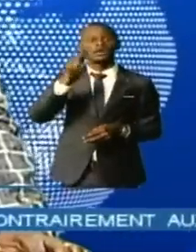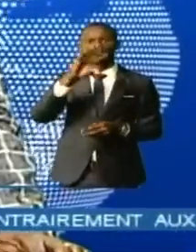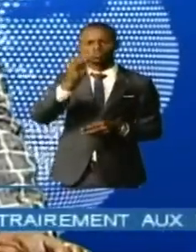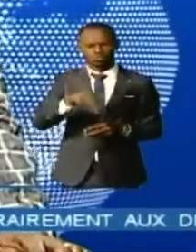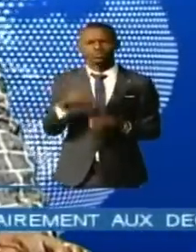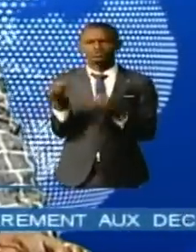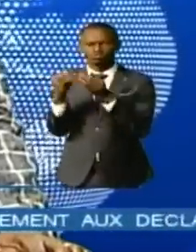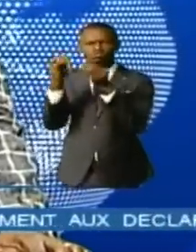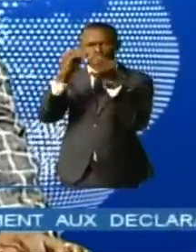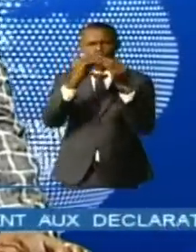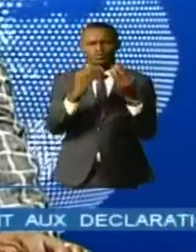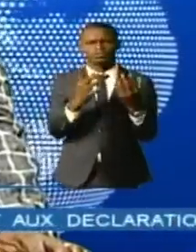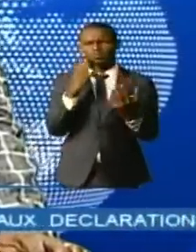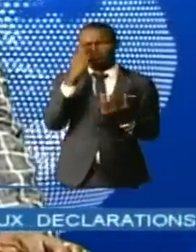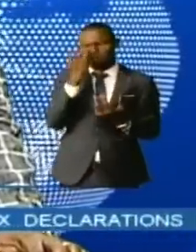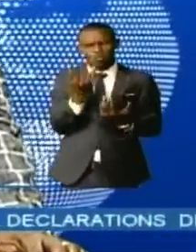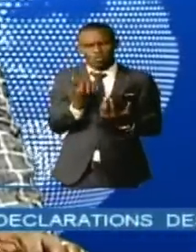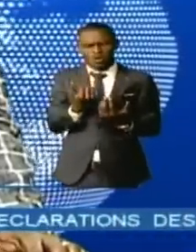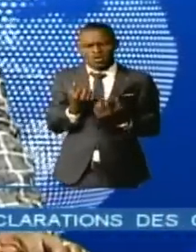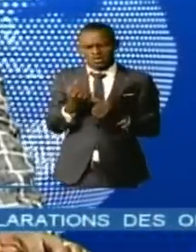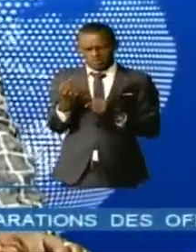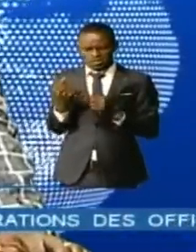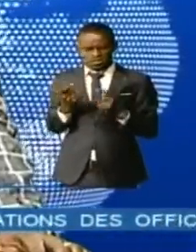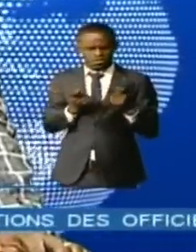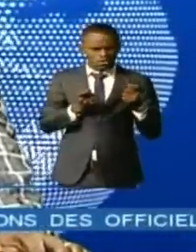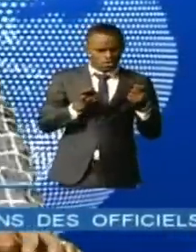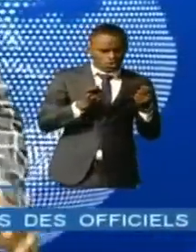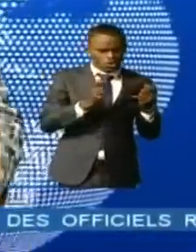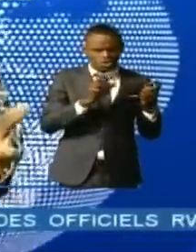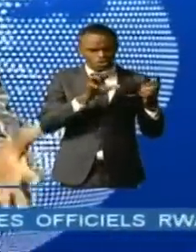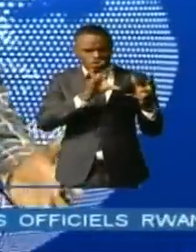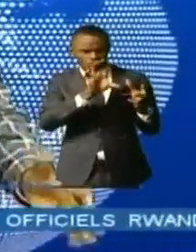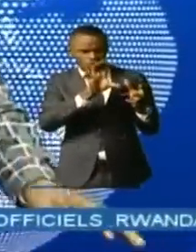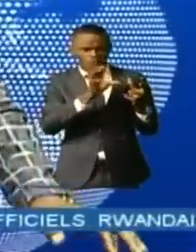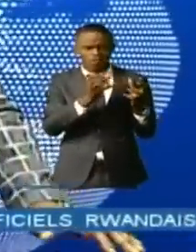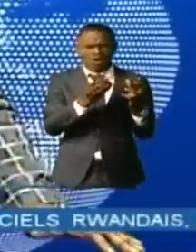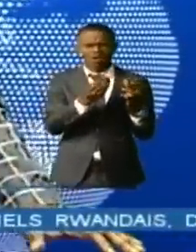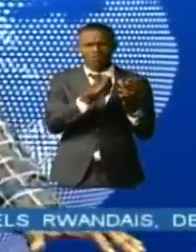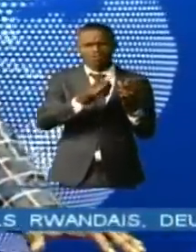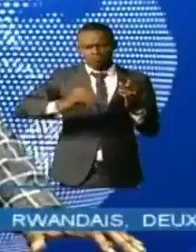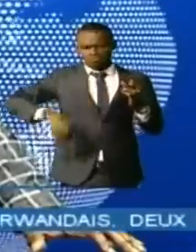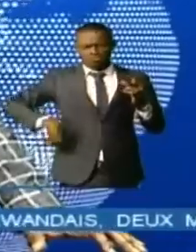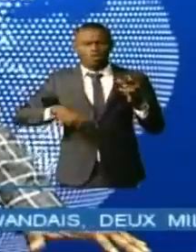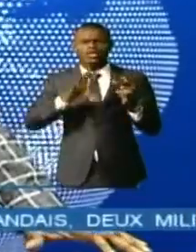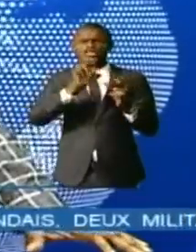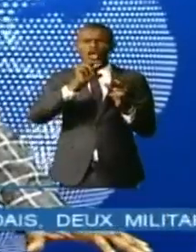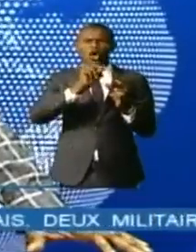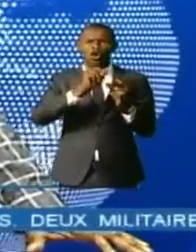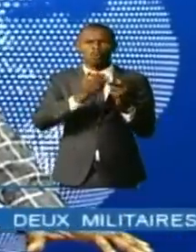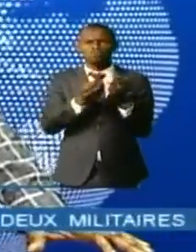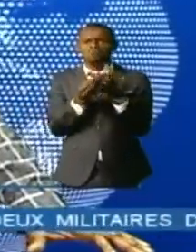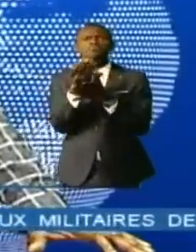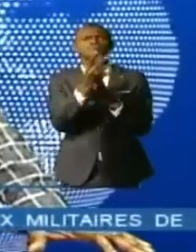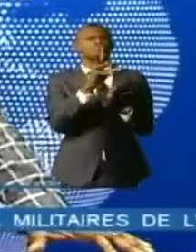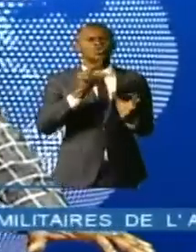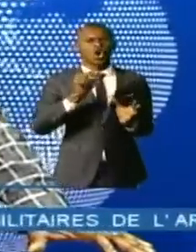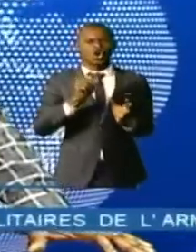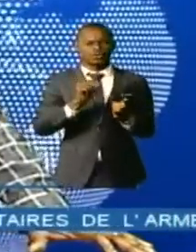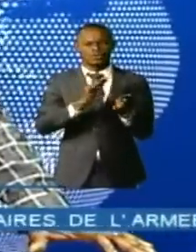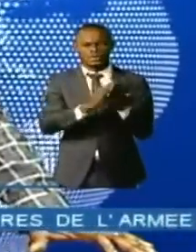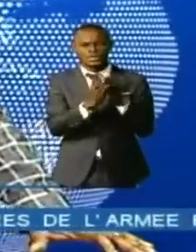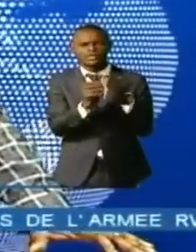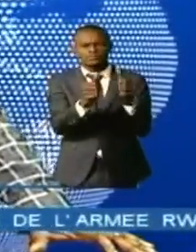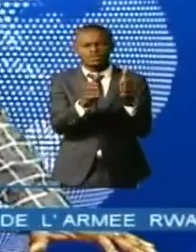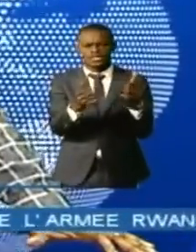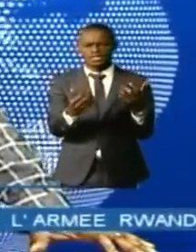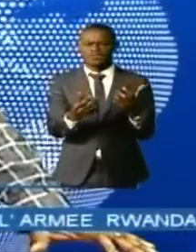il y a eu une gestion très efficace des moyens dont la DGDA dispose dans le cadre de sa gestion financière interne,